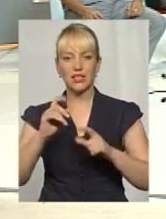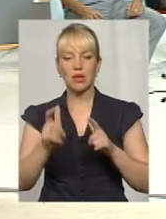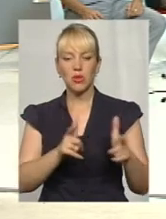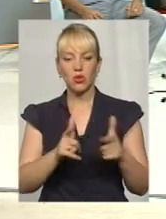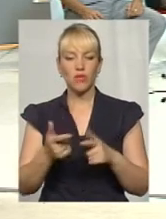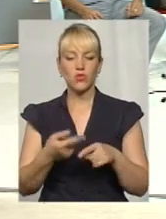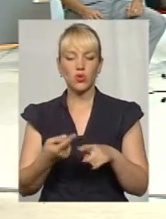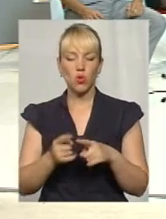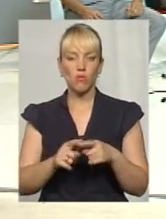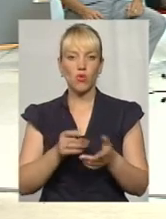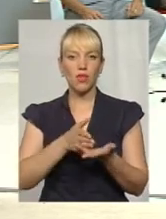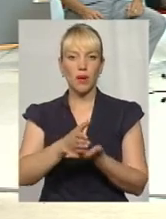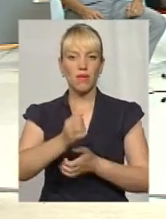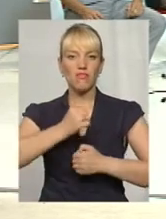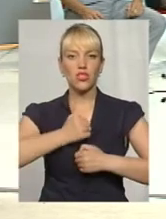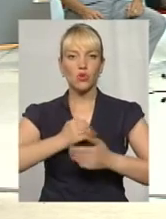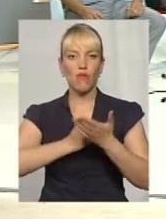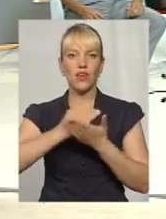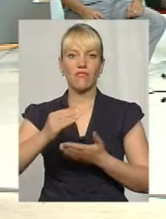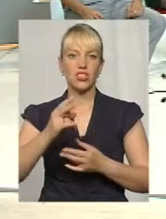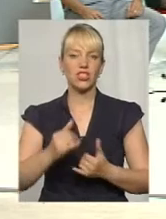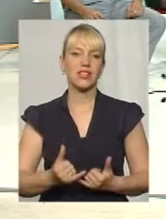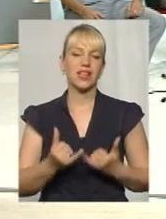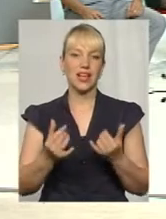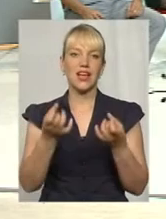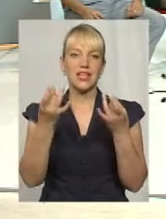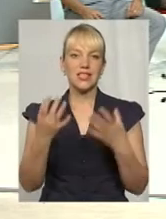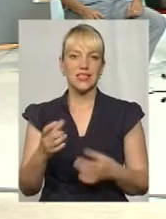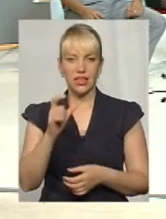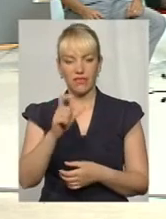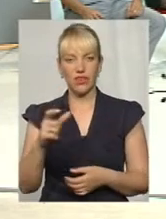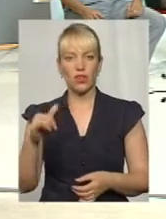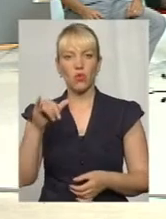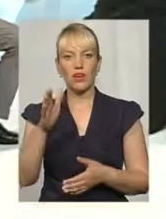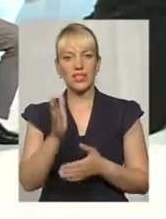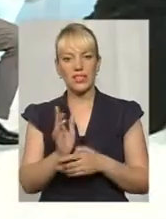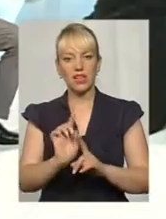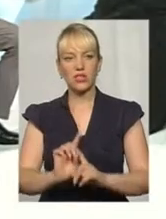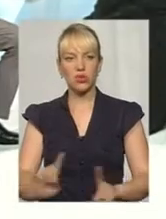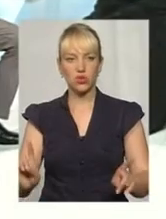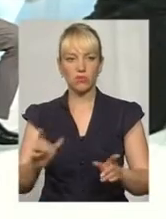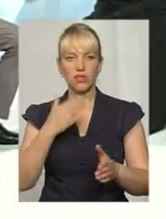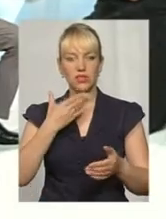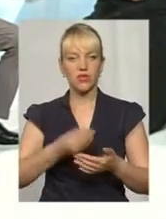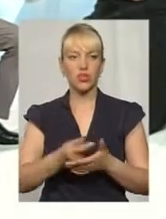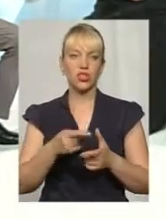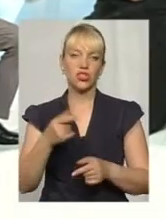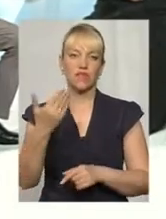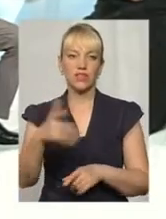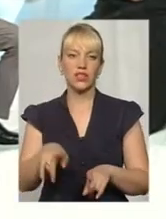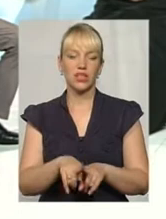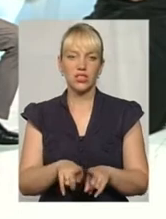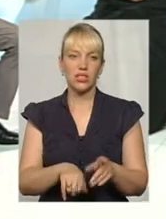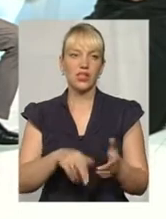права в військових вишах для цивільних, у вас є особливості свої? Чи ви теж йдете, от,